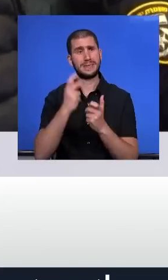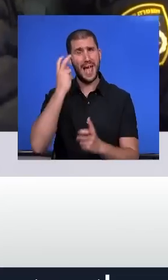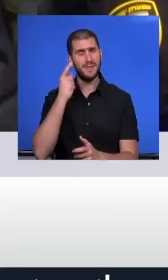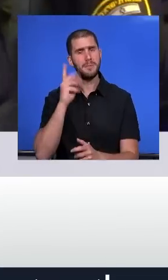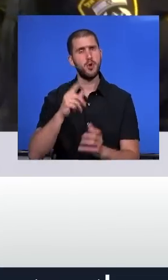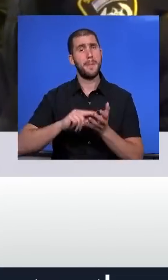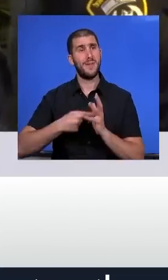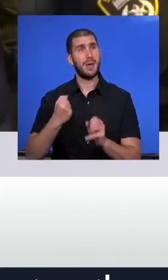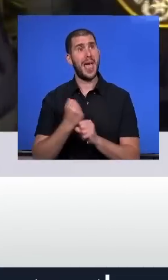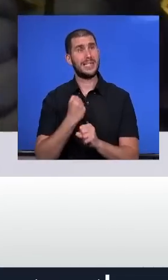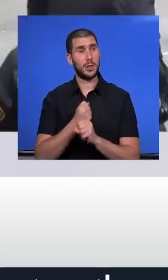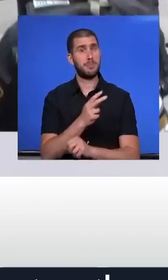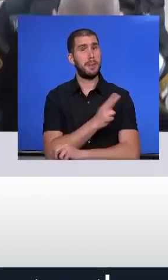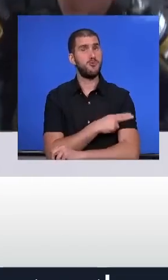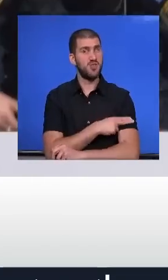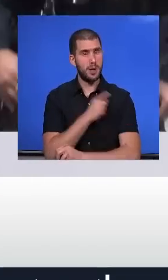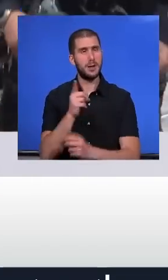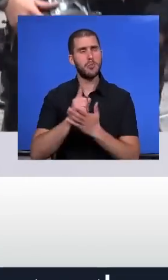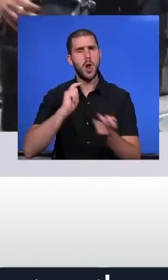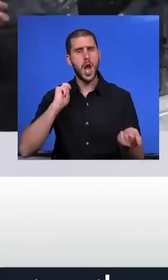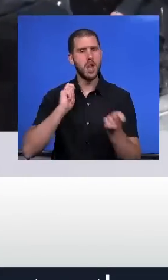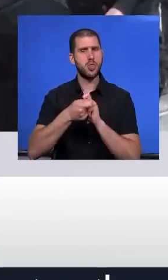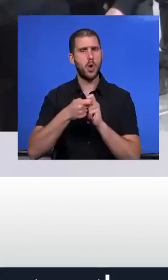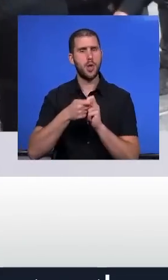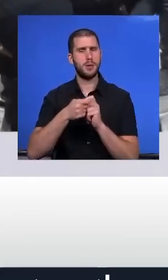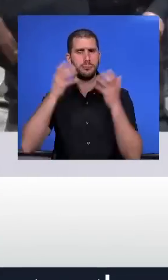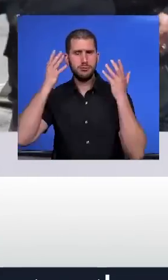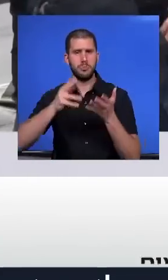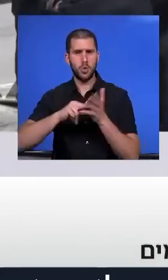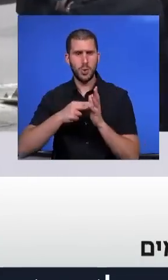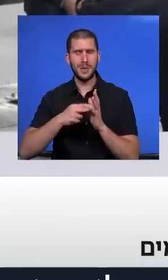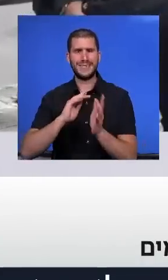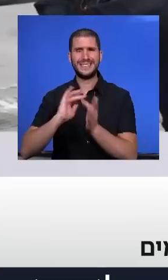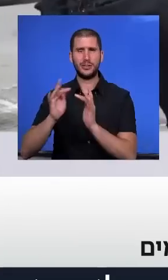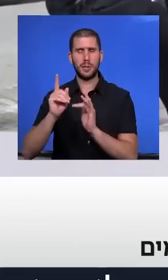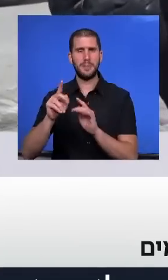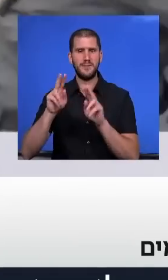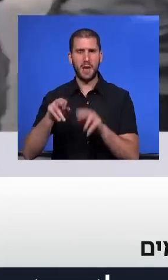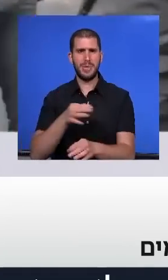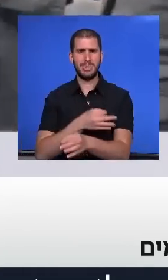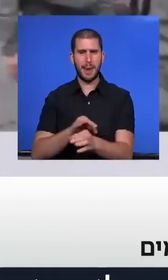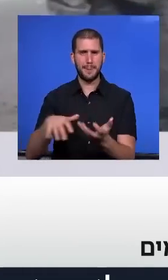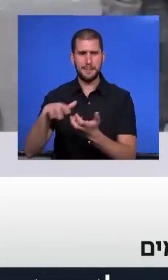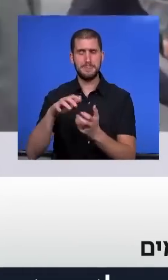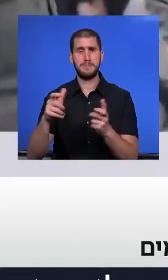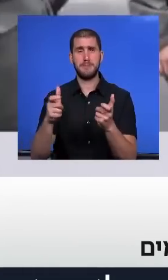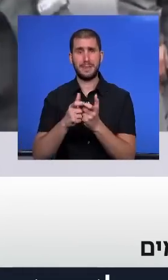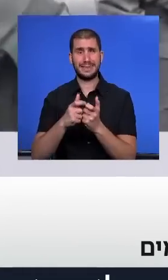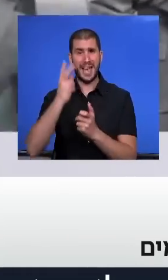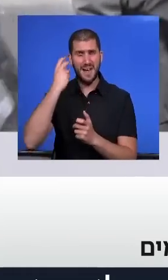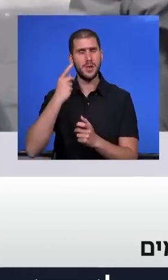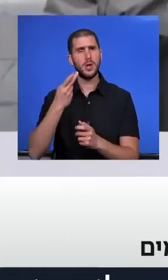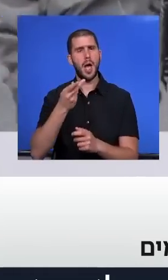שמתכוונים לעשות בעצם במשטרה זה לשנות את המיקוד של התוכנית הזאת לסכסוכים המדממים במגזר, סכסוכים